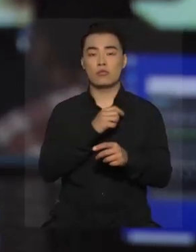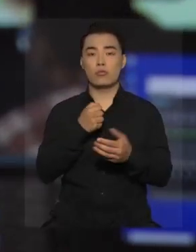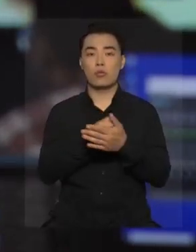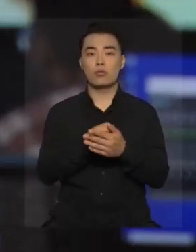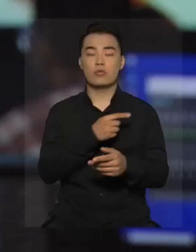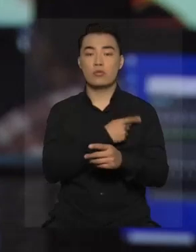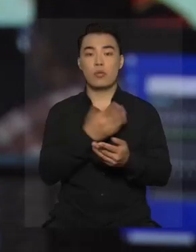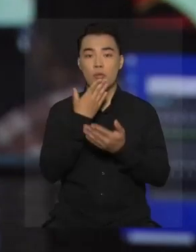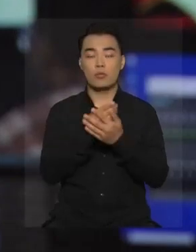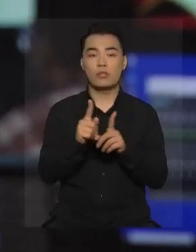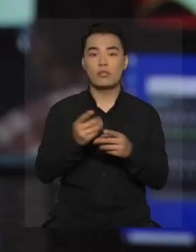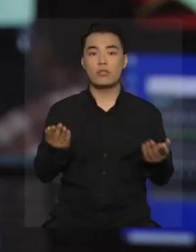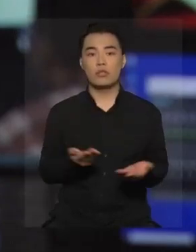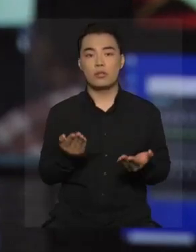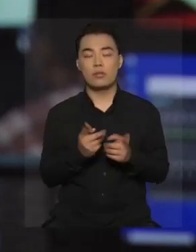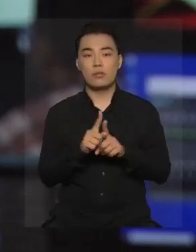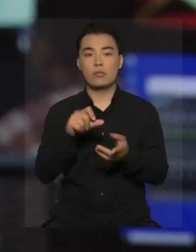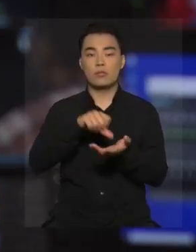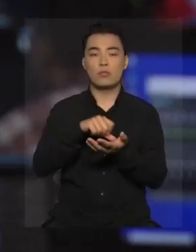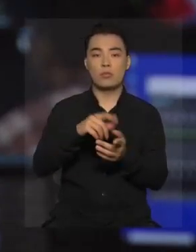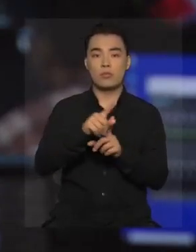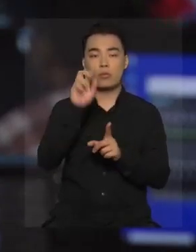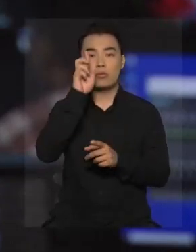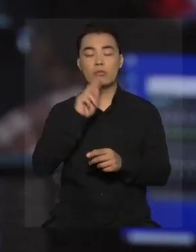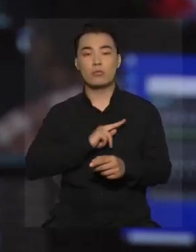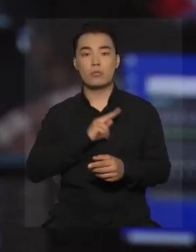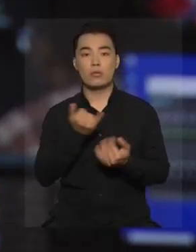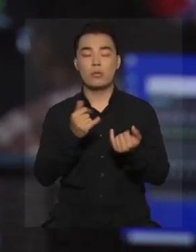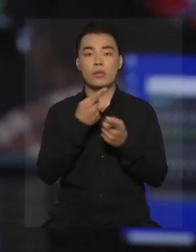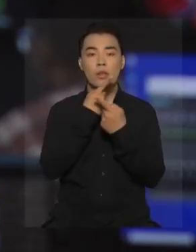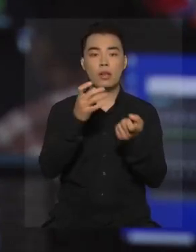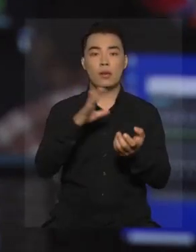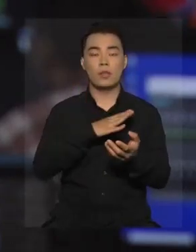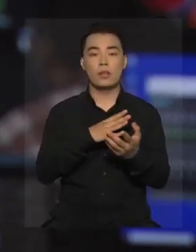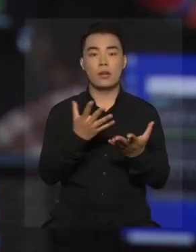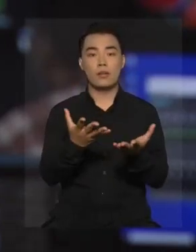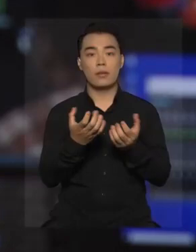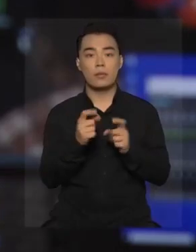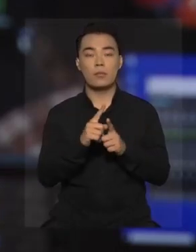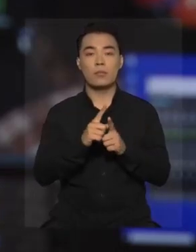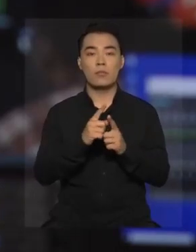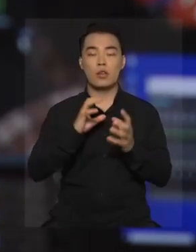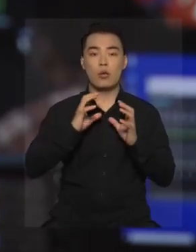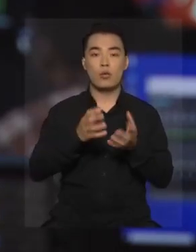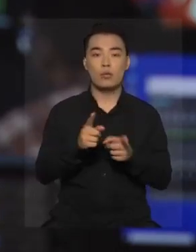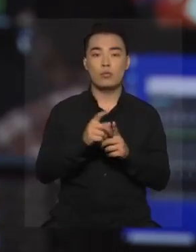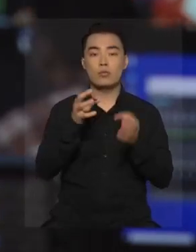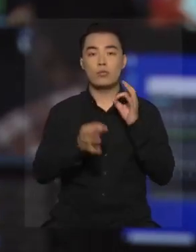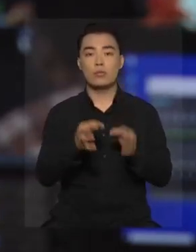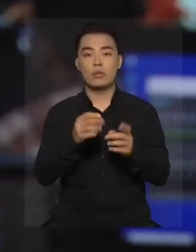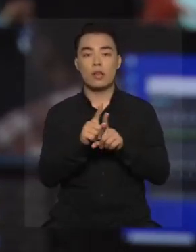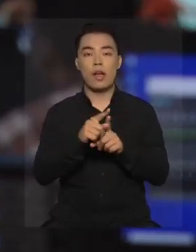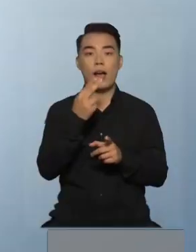права занимать должности на госслужбе. Приговор сегодня огласили в специализированном межрайонном суде по уголовным